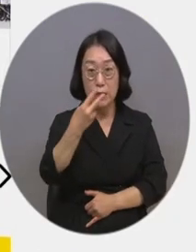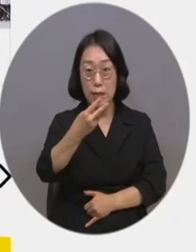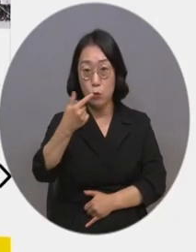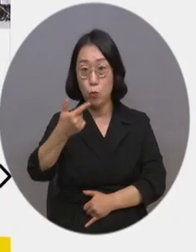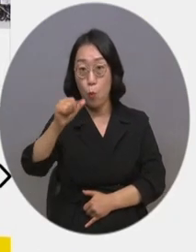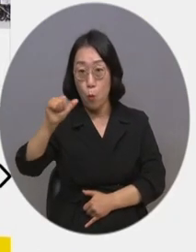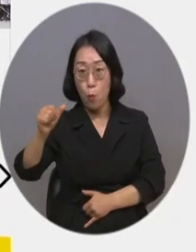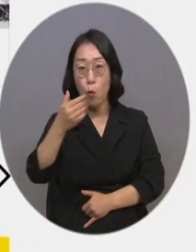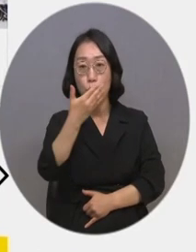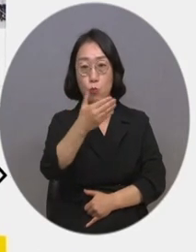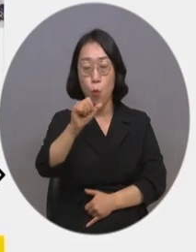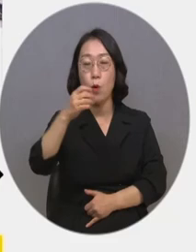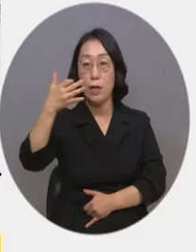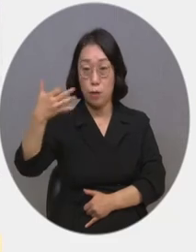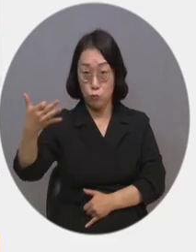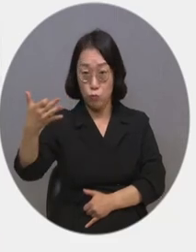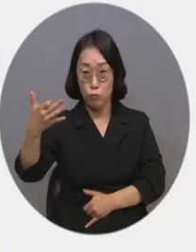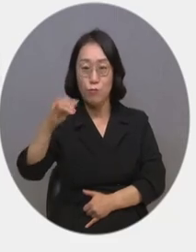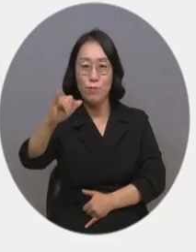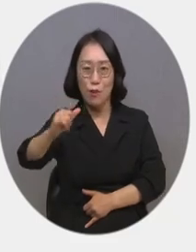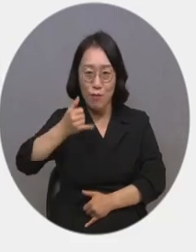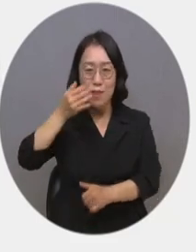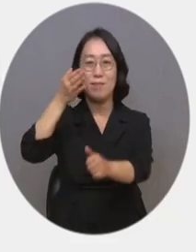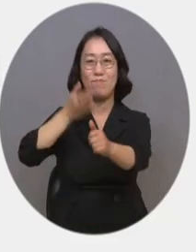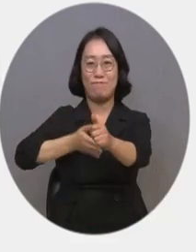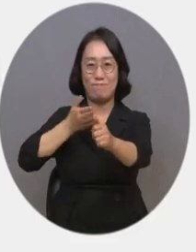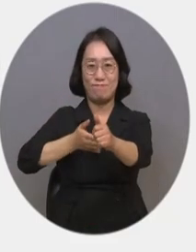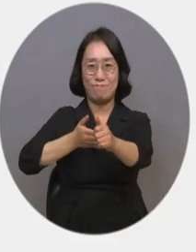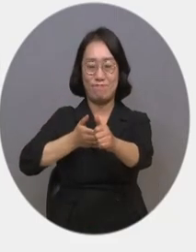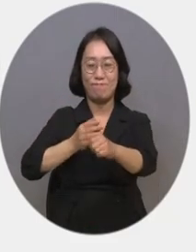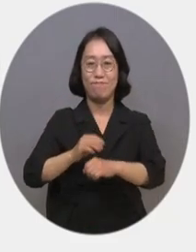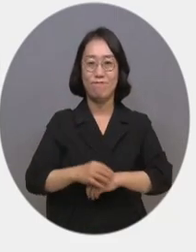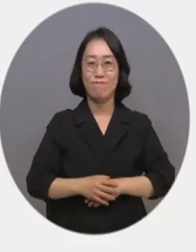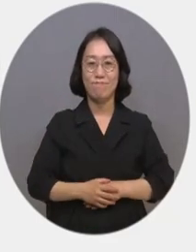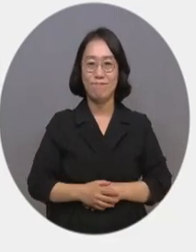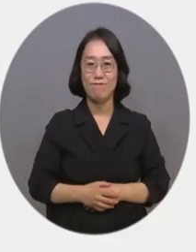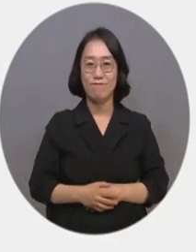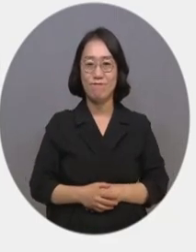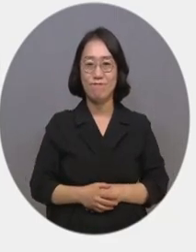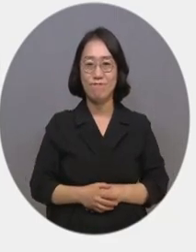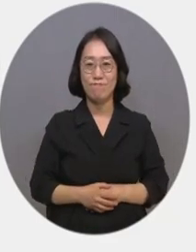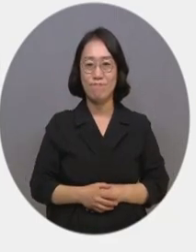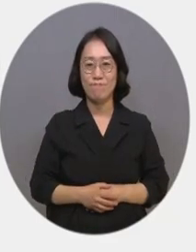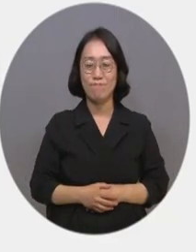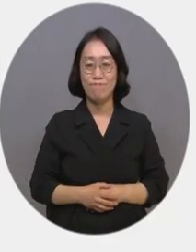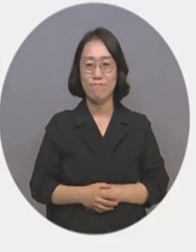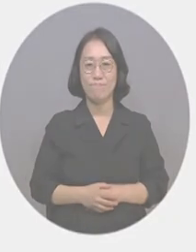전화번호 02-2655-9519로 많은 제보 바랍니다.